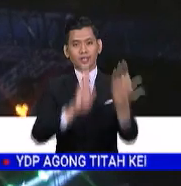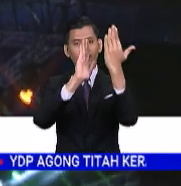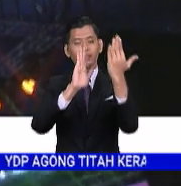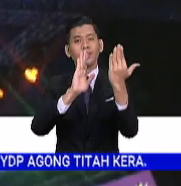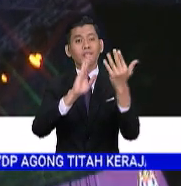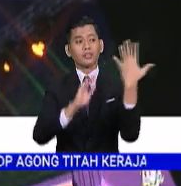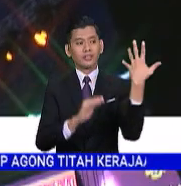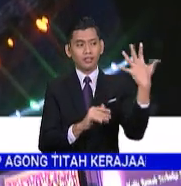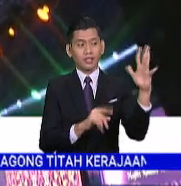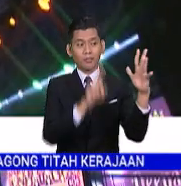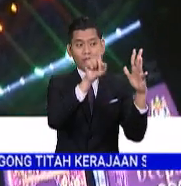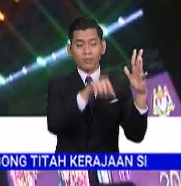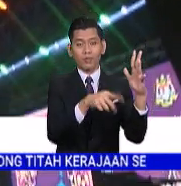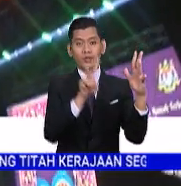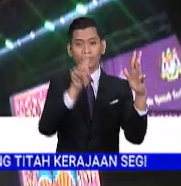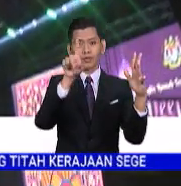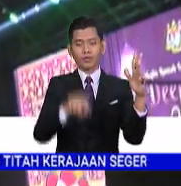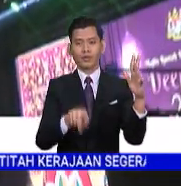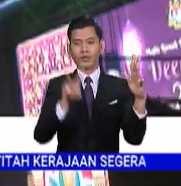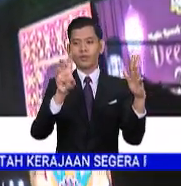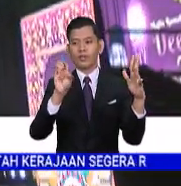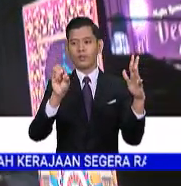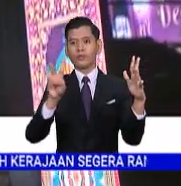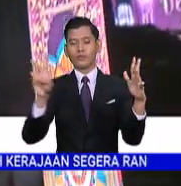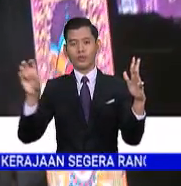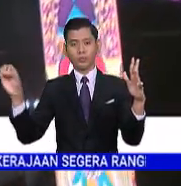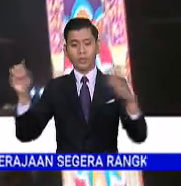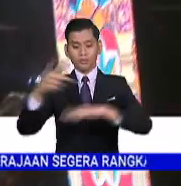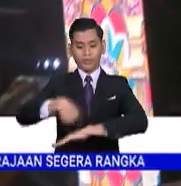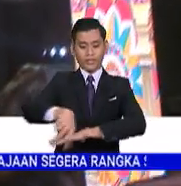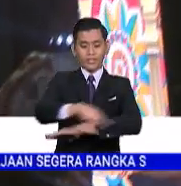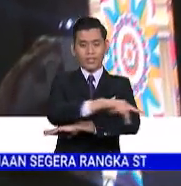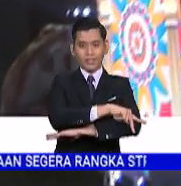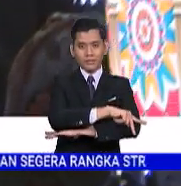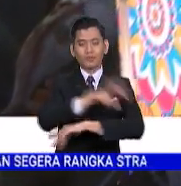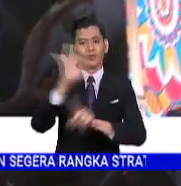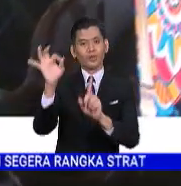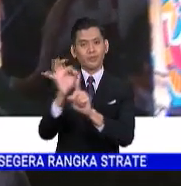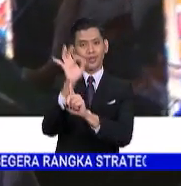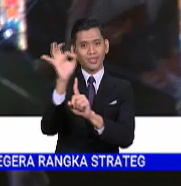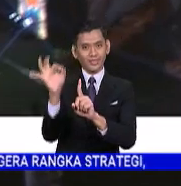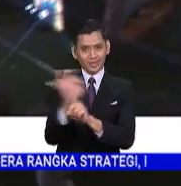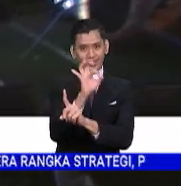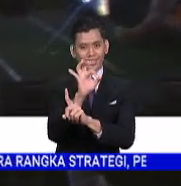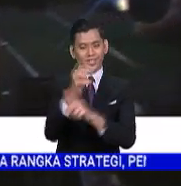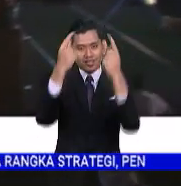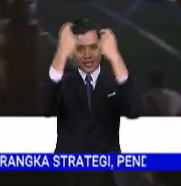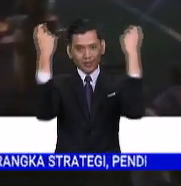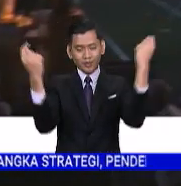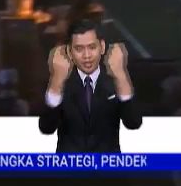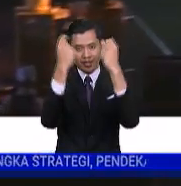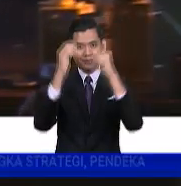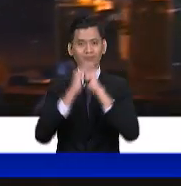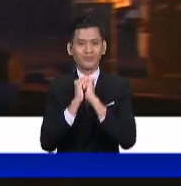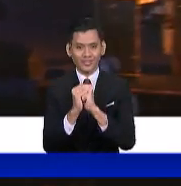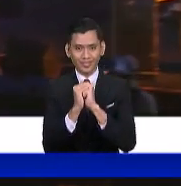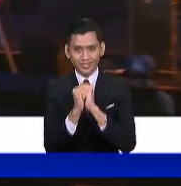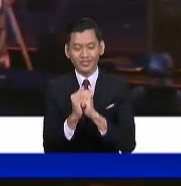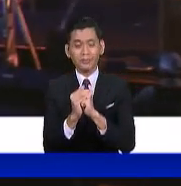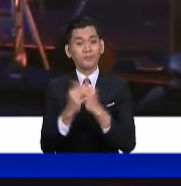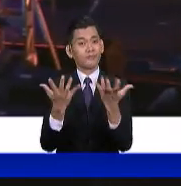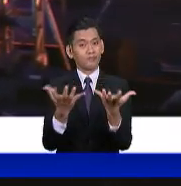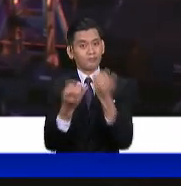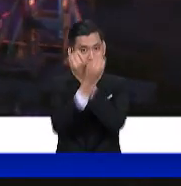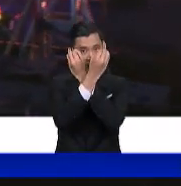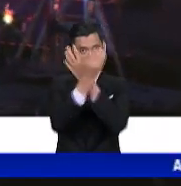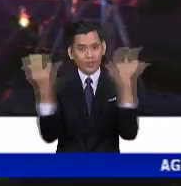pada 15 Februari 2020 di Padang Kota Lama, Pulau Pinang sempena sambutan Tahun Baharu China. Dan untuk pengetahuan